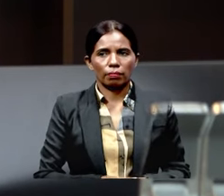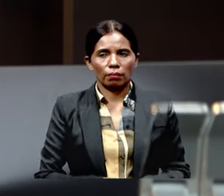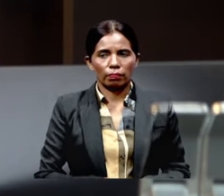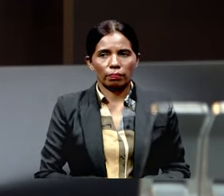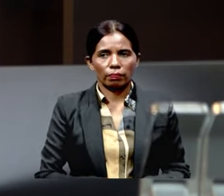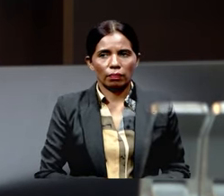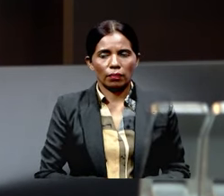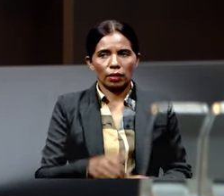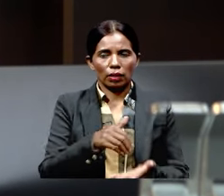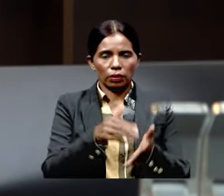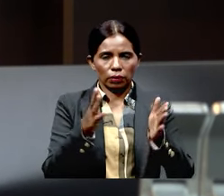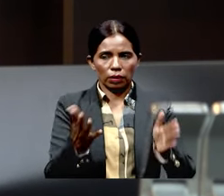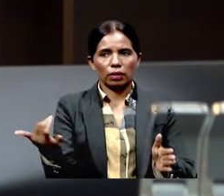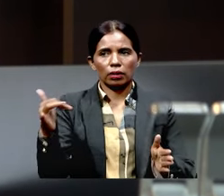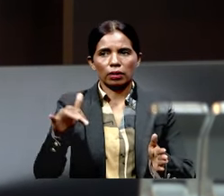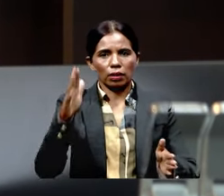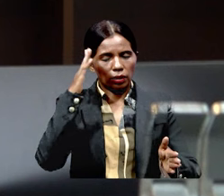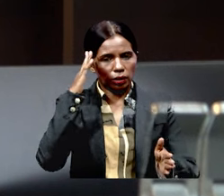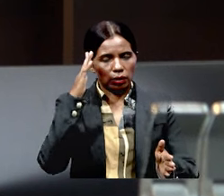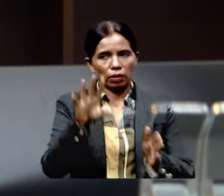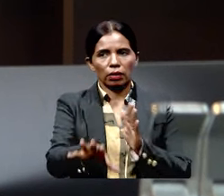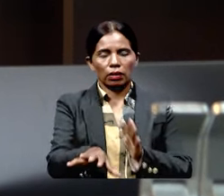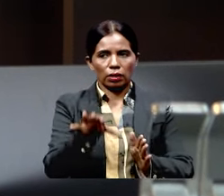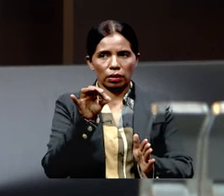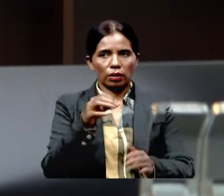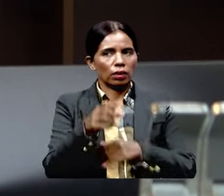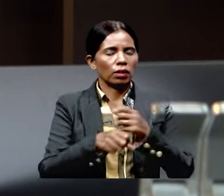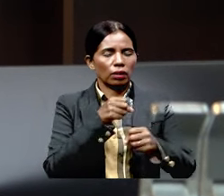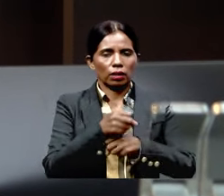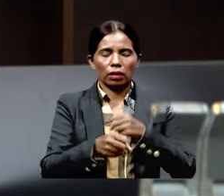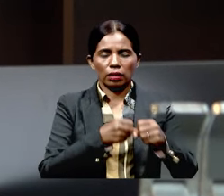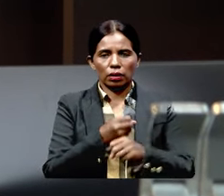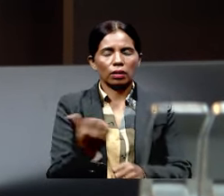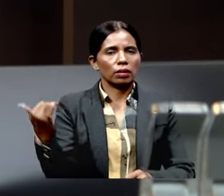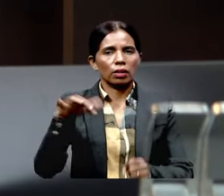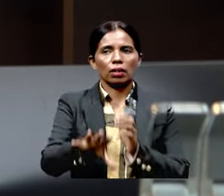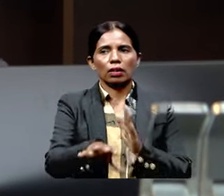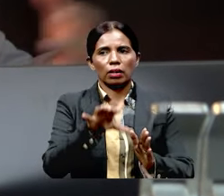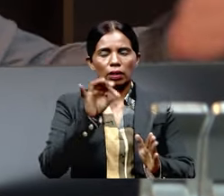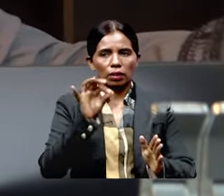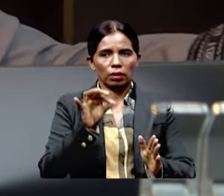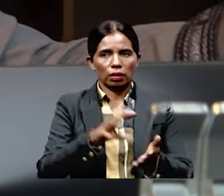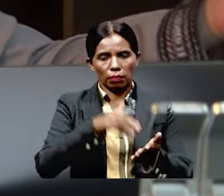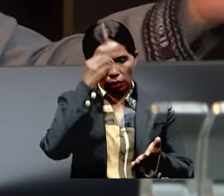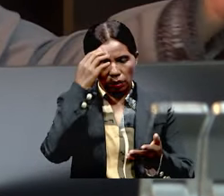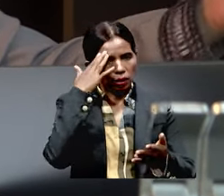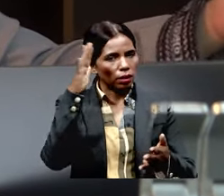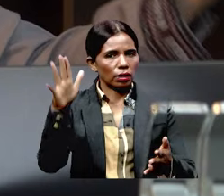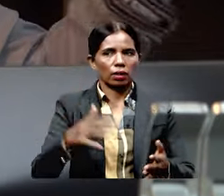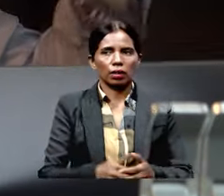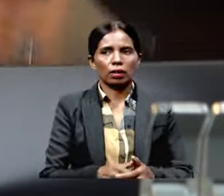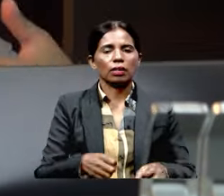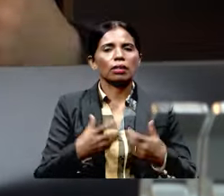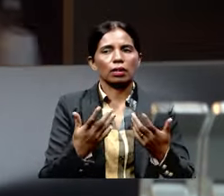ne alunusir hatene luktia nota ma kuhili kurs tinan liwas sirahili hili tiap kursu lahaten notanes hira